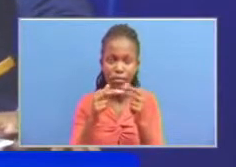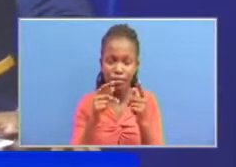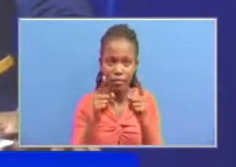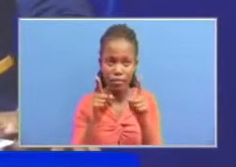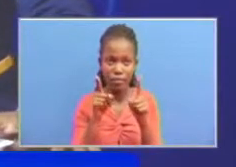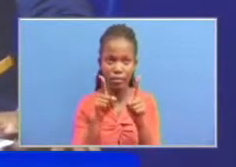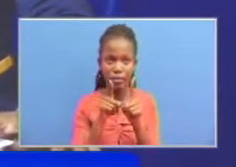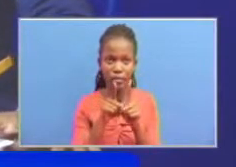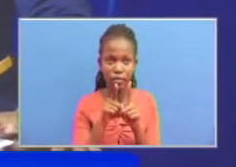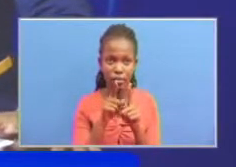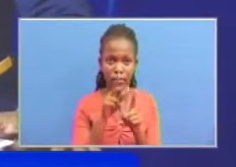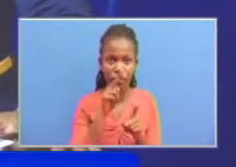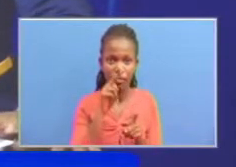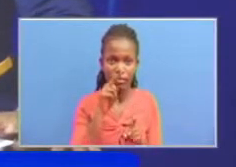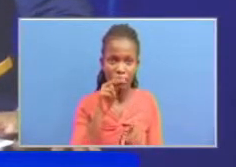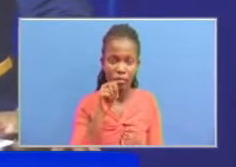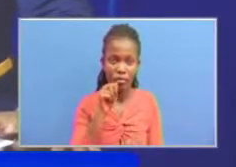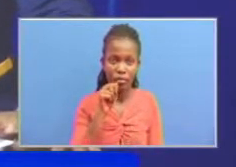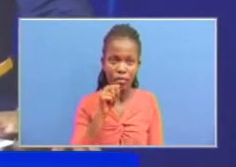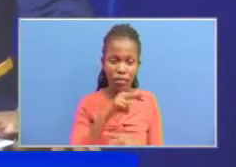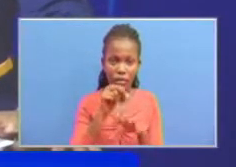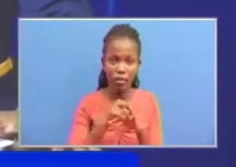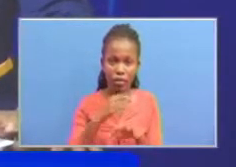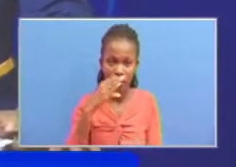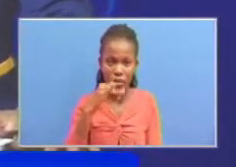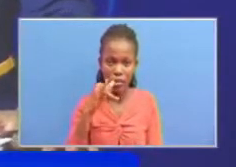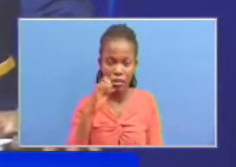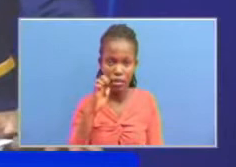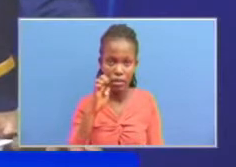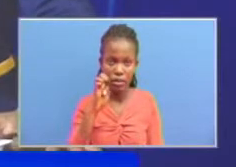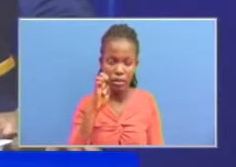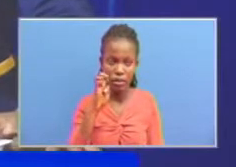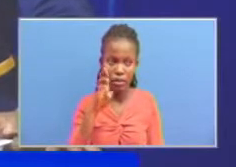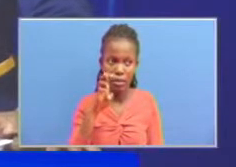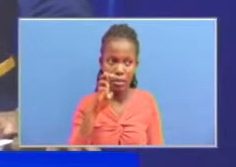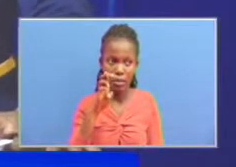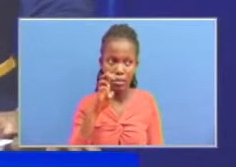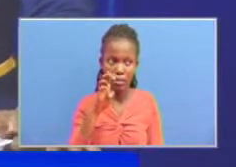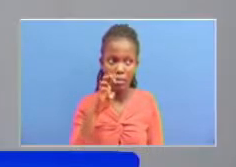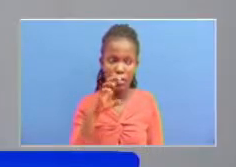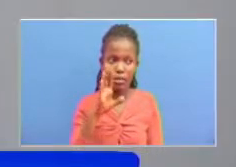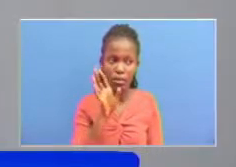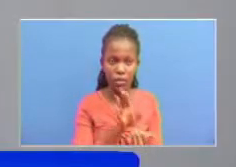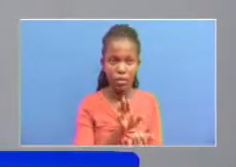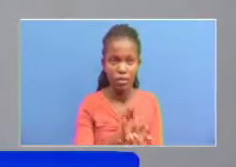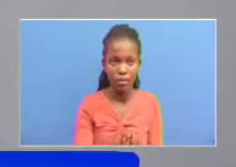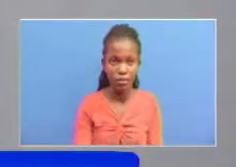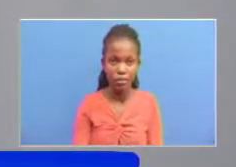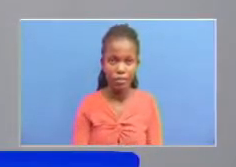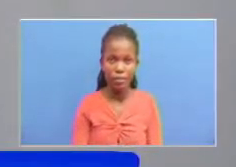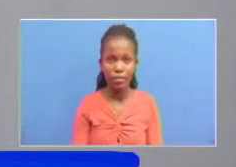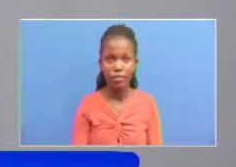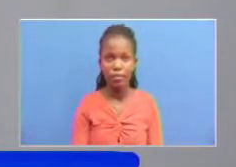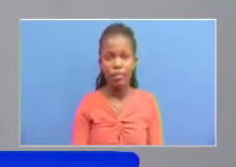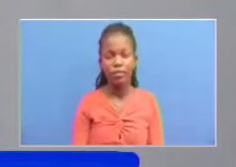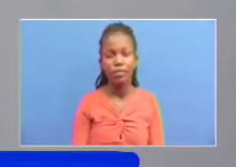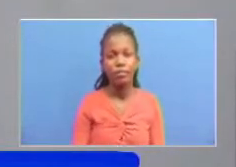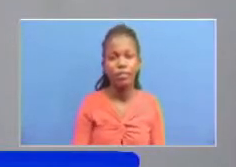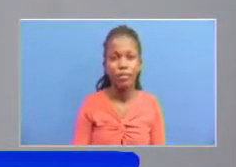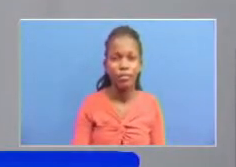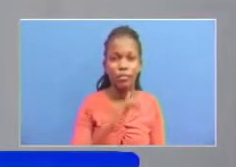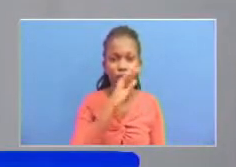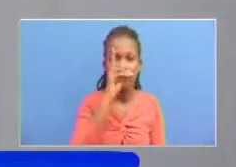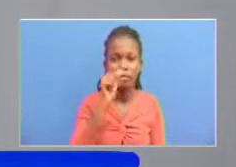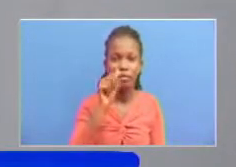kanilie National Cyber Command Center. Angelina Muse na inge wa Mbeange. Kuyana na David Joga,